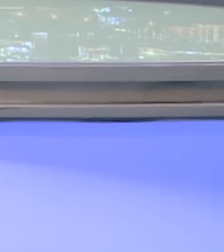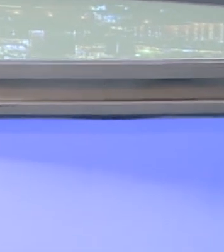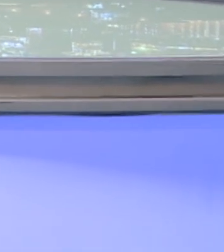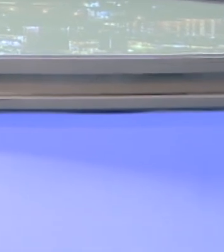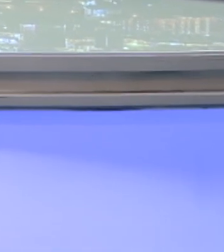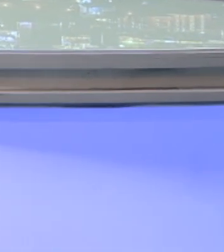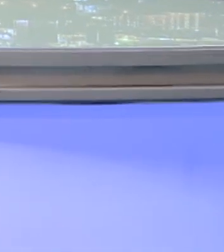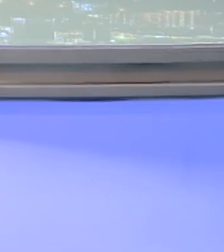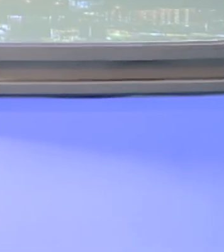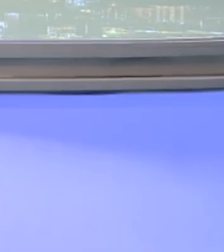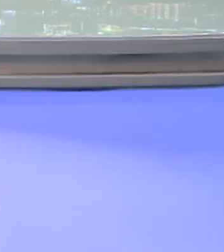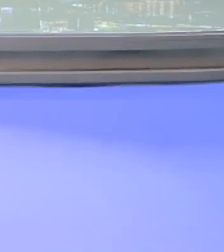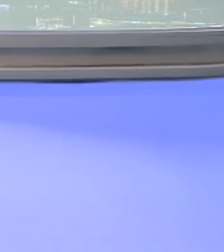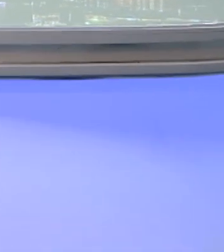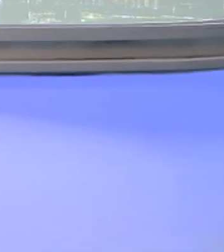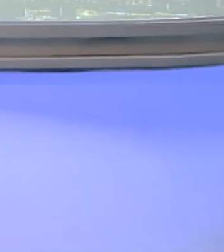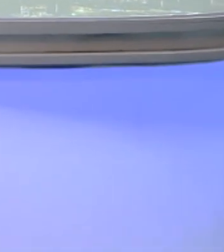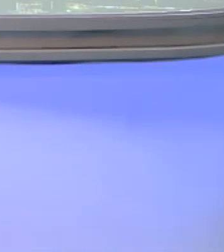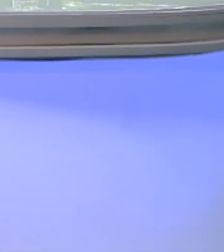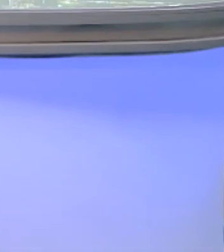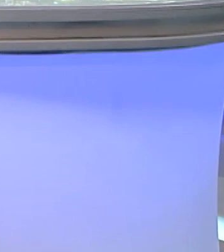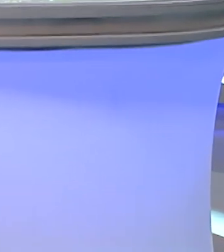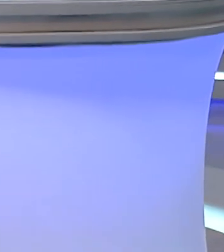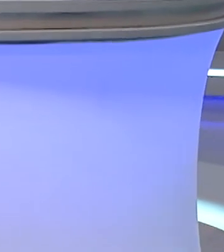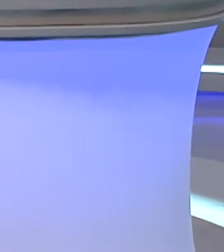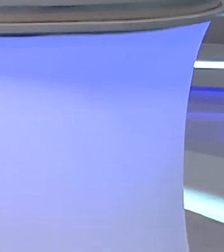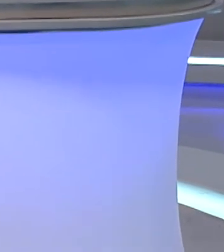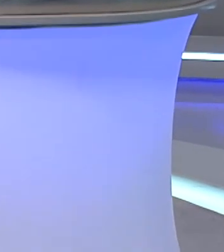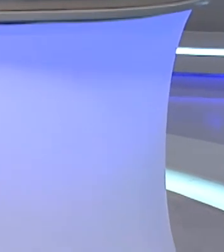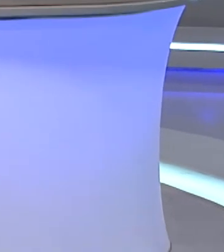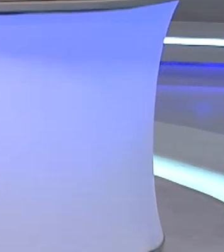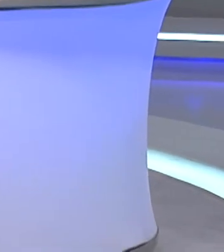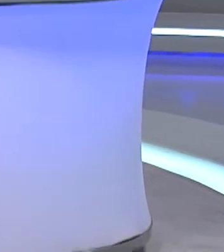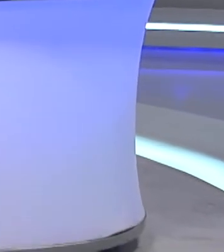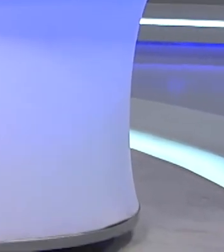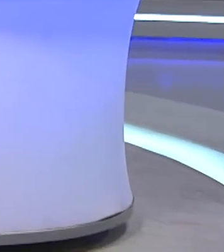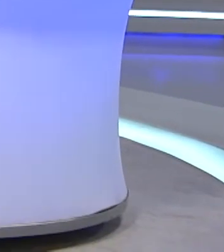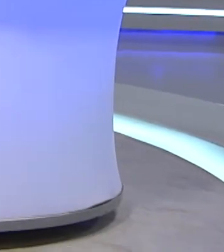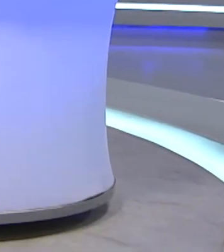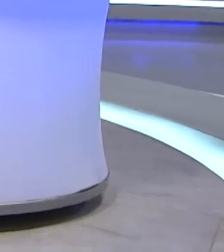Иргэн үзэгчдээ би та бүхэн цагийн хөрд мэдээллийн хөтөлбөрийн даваа гарагийн дугаараа хүргэлээ. Та бүхний шинэ долоо хоногийн ажил үйлсэд амжилт хүсье.